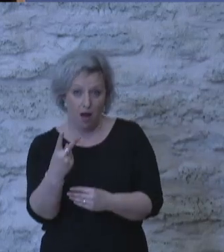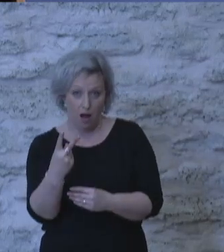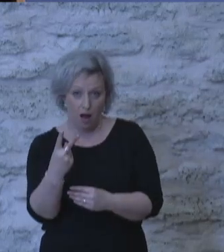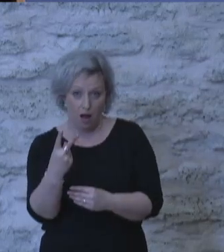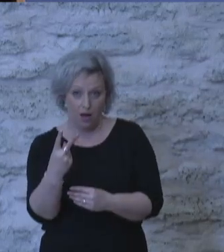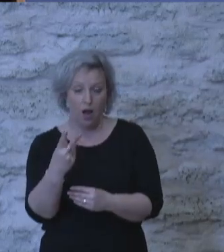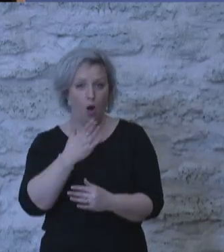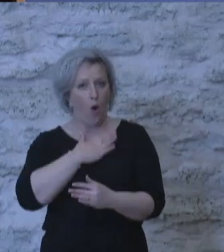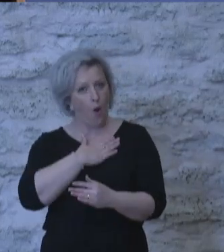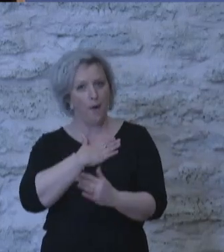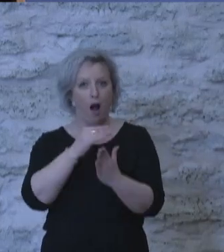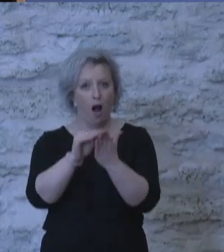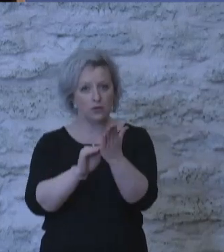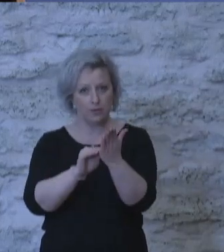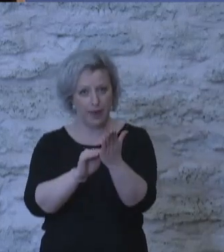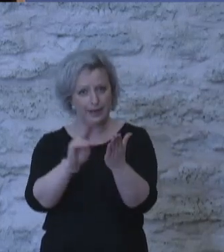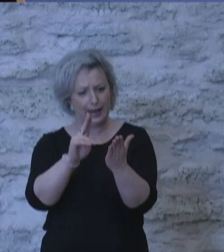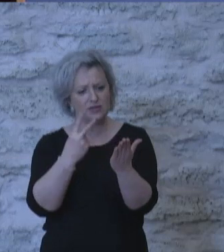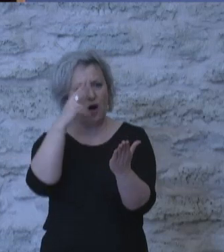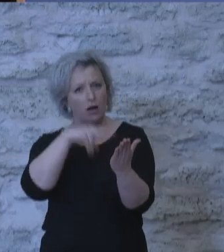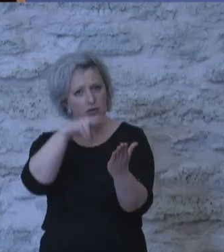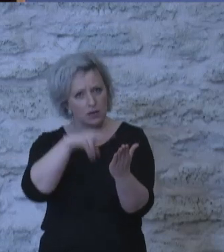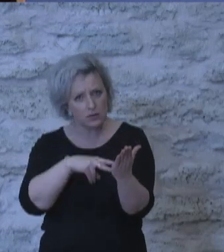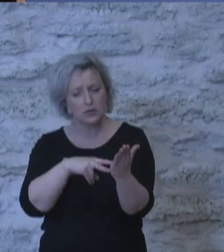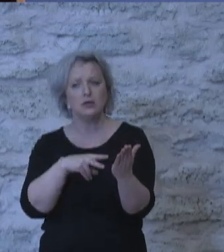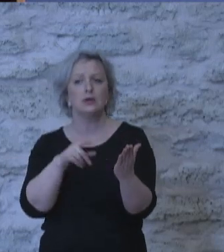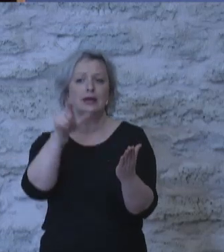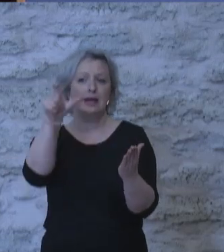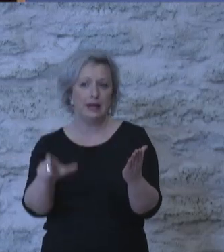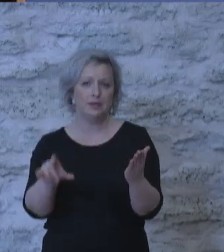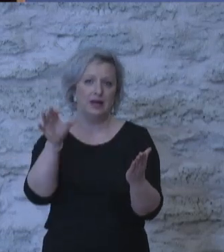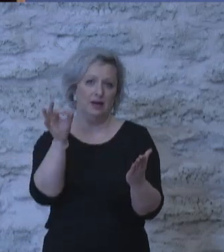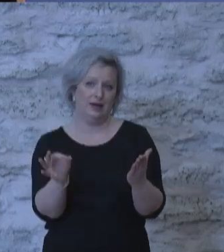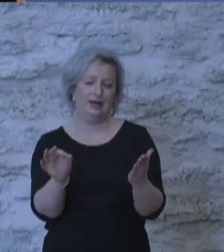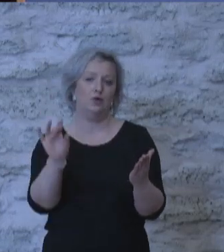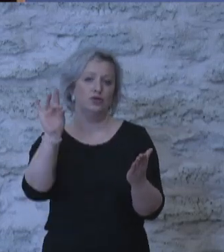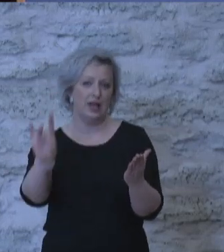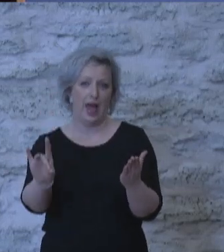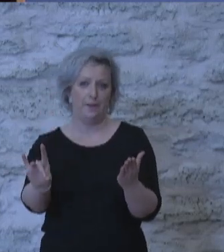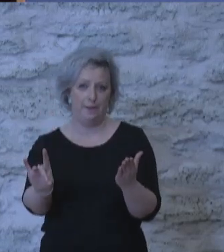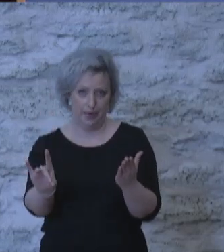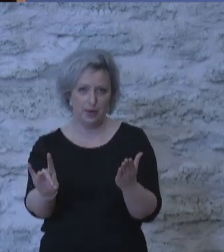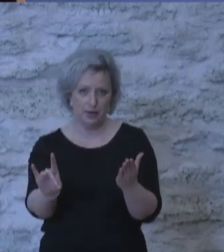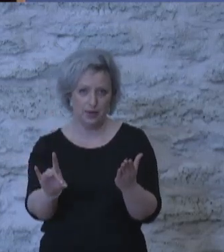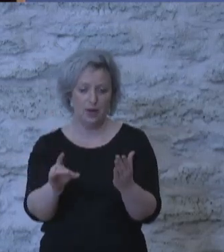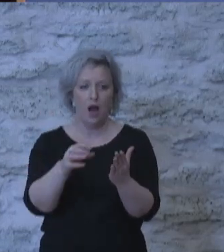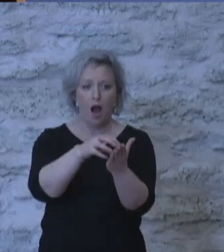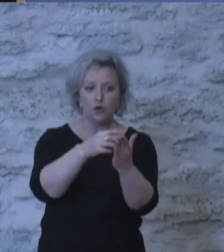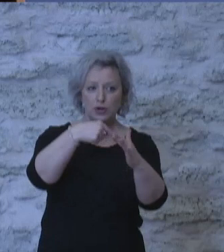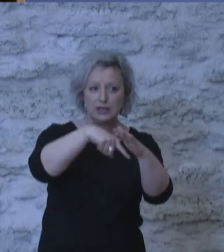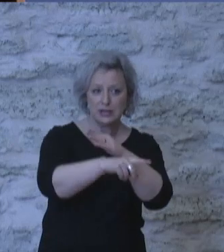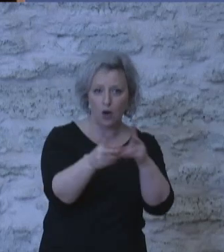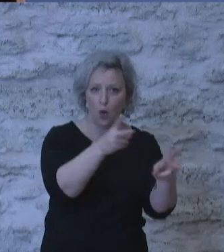eesmärgil tema andmeid töötles. Andme kaitse inspektsiooni järelevalve ja asutuse sisene kontroll